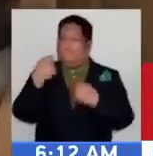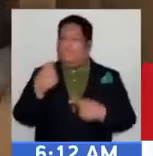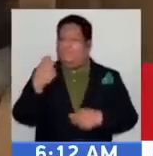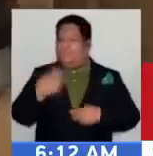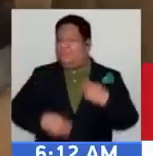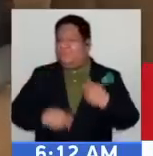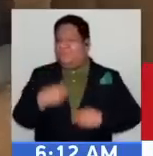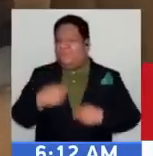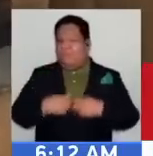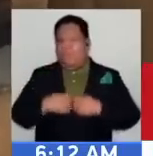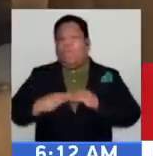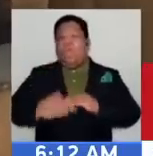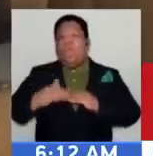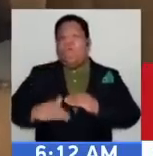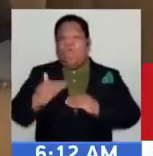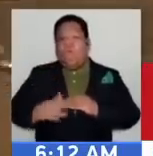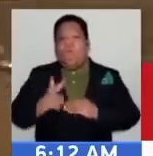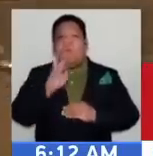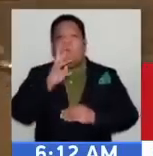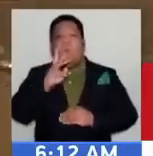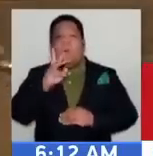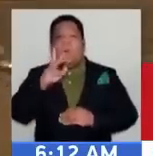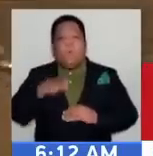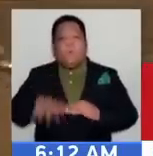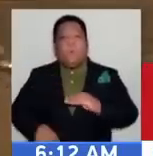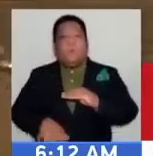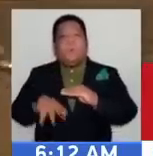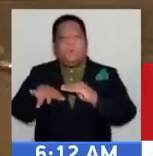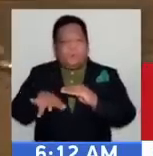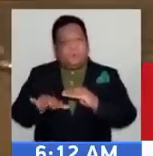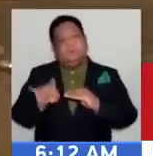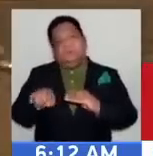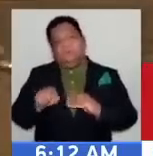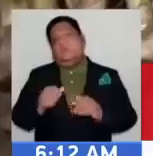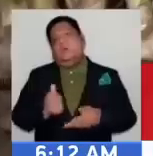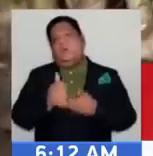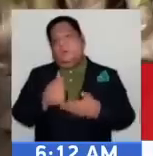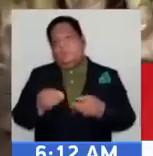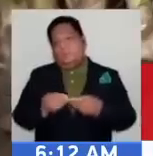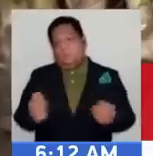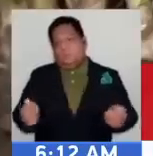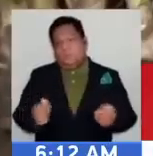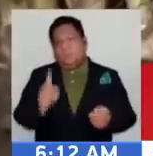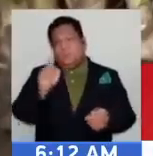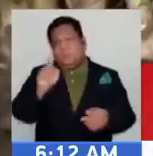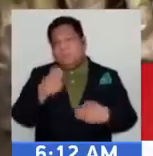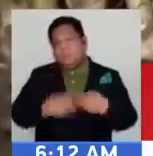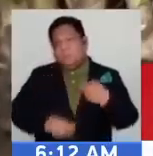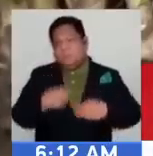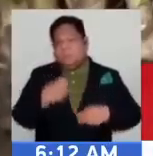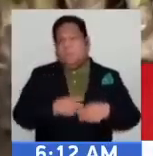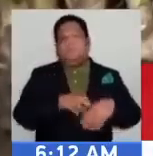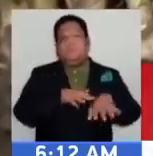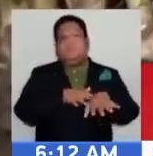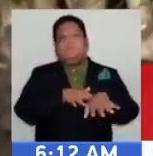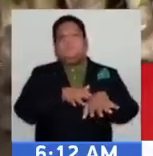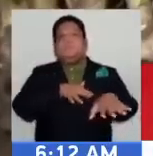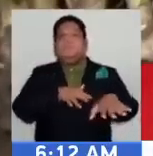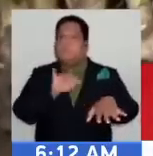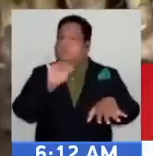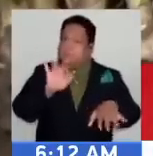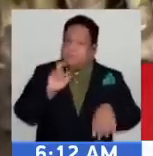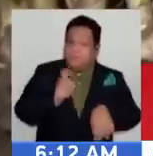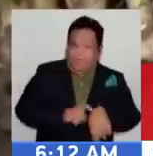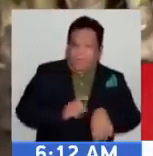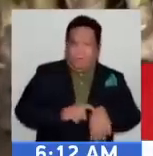naipong tubig sa Lagusnilan. Yun nga lang, nagkakaroon daw ng build-up ng mga sasakyan dito kapag rush hour. Ayon yan sa mga